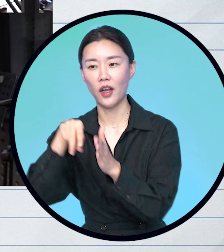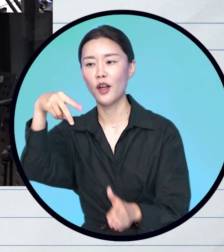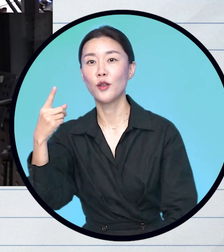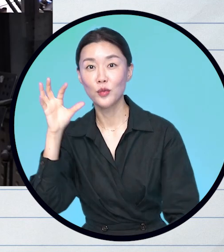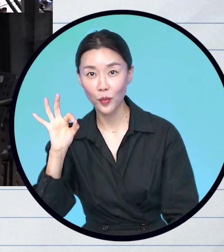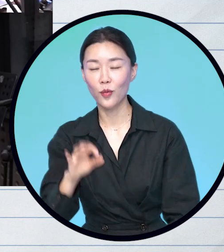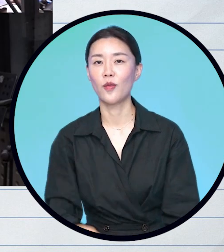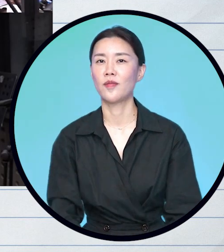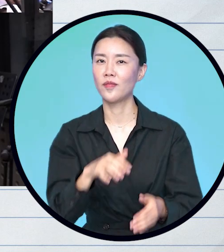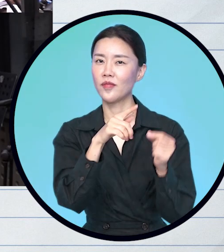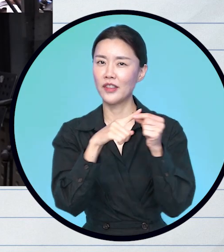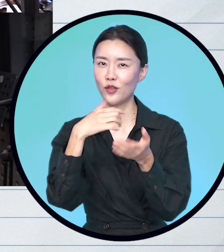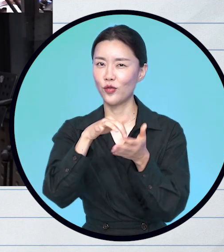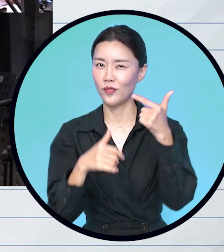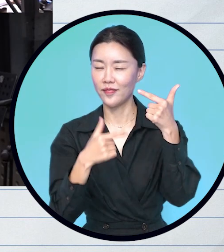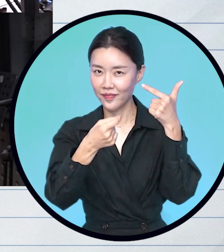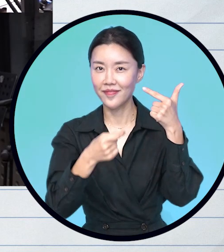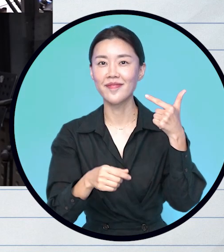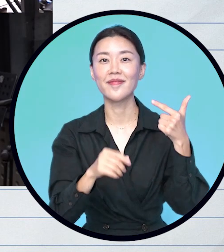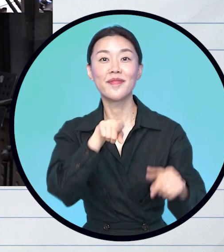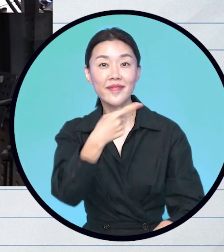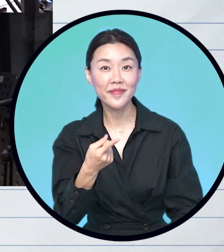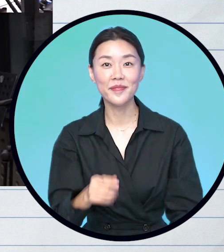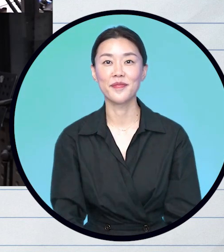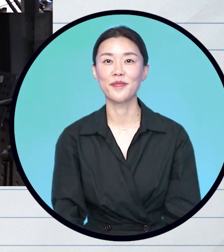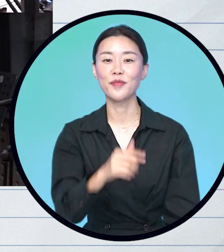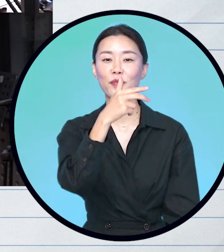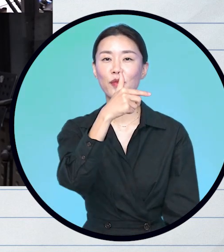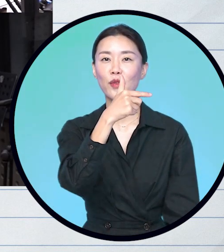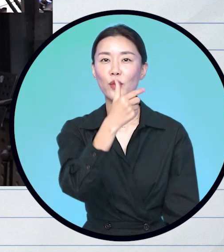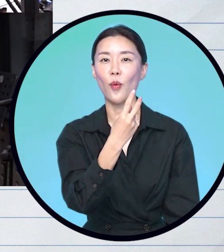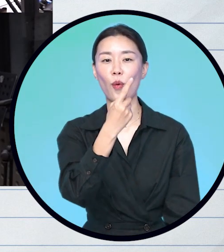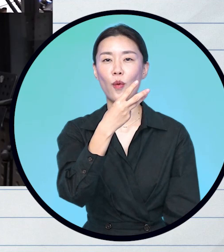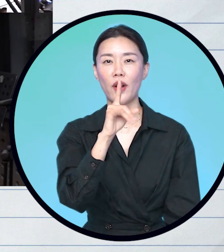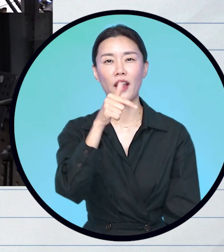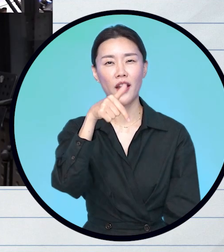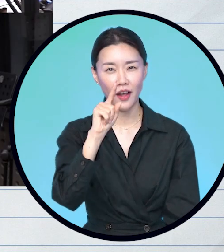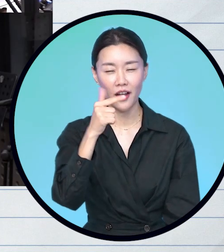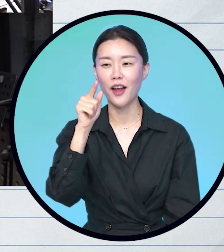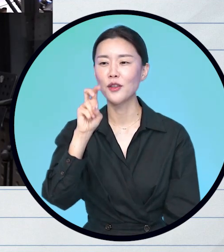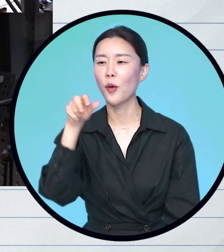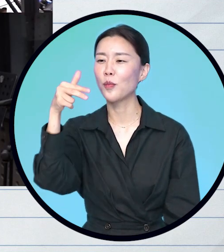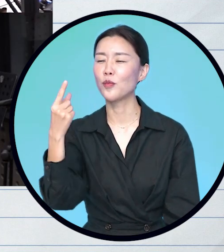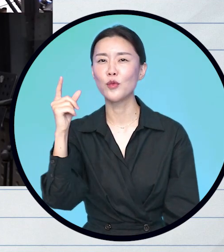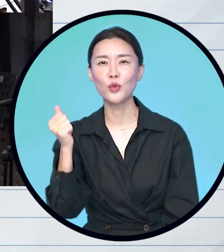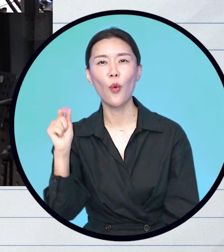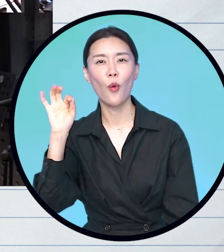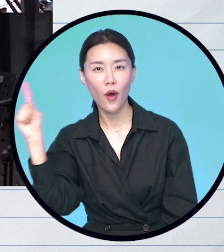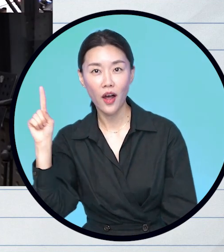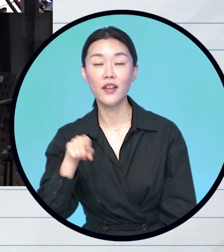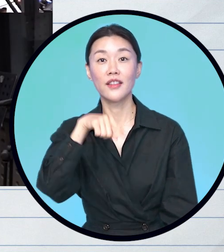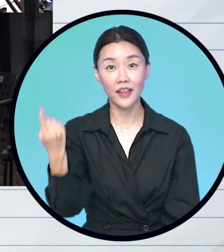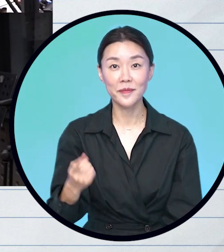모아를 위한 송. 네. 다음은 연준 씨. 노래가 너무 좋아. 노래가 너무 좋아. 계속해서